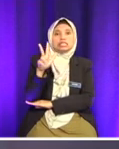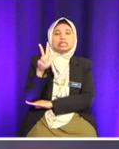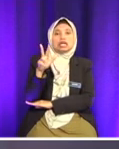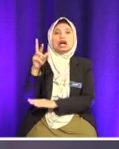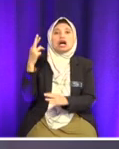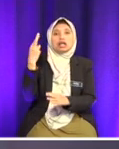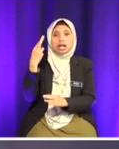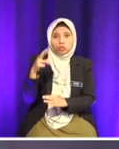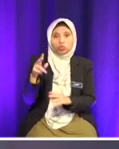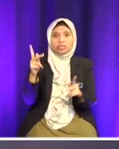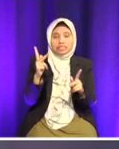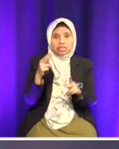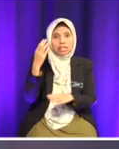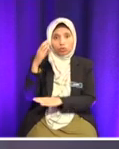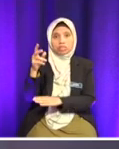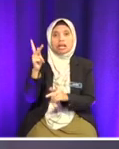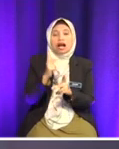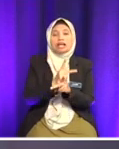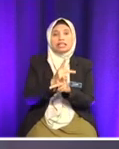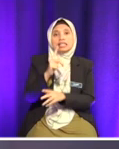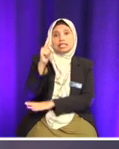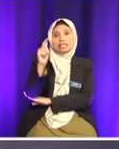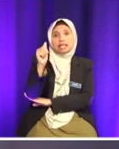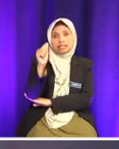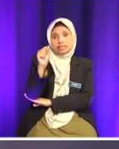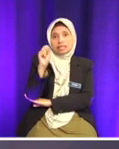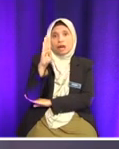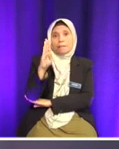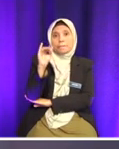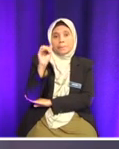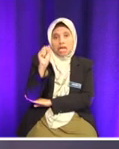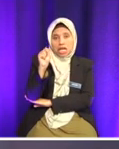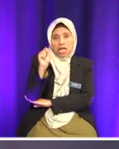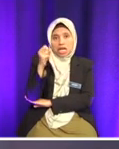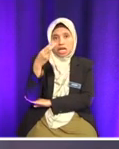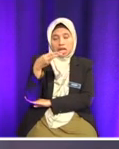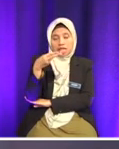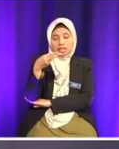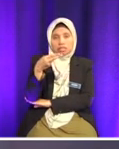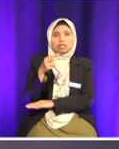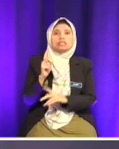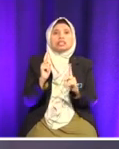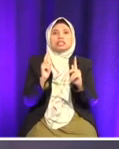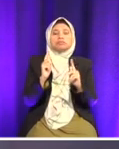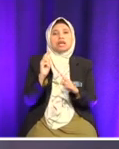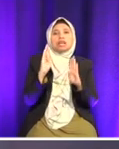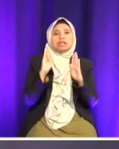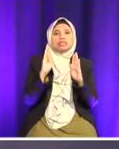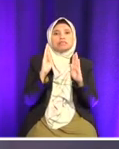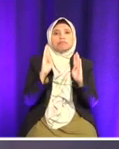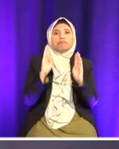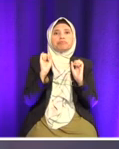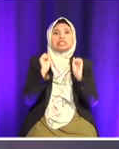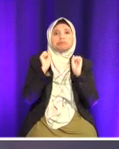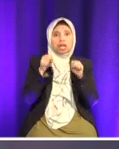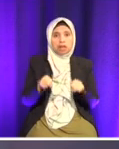kita boleh buat dua rakaat gitu salam ataupun dua rakaat satu salam dengan 300 itu pun namanya sejam